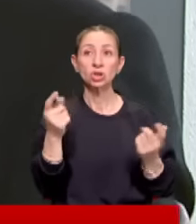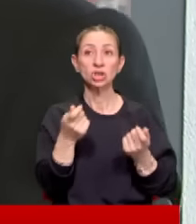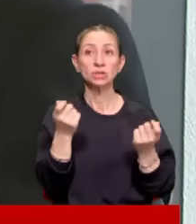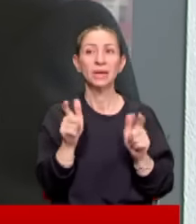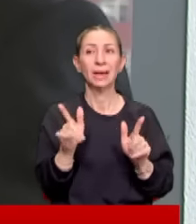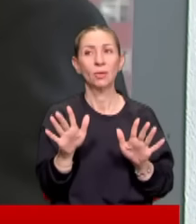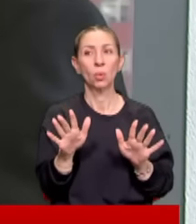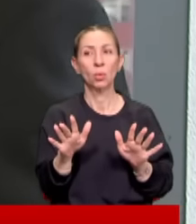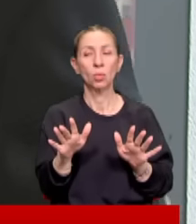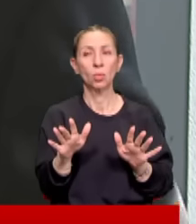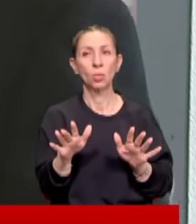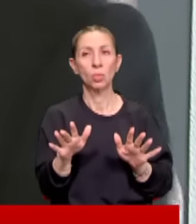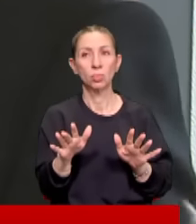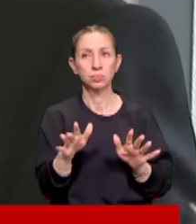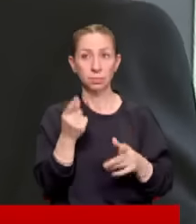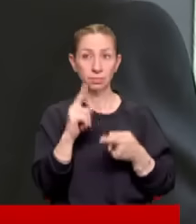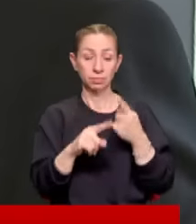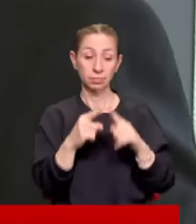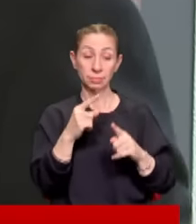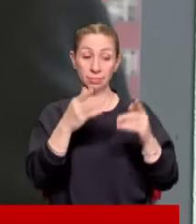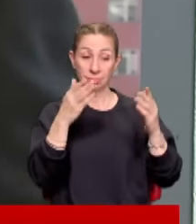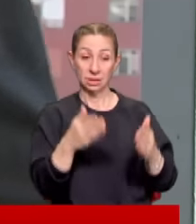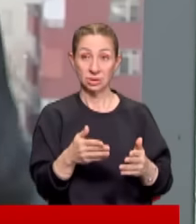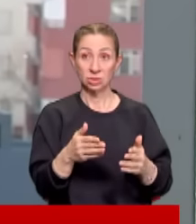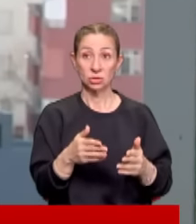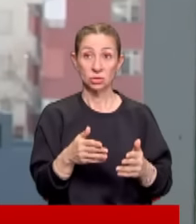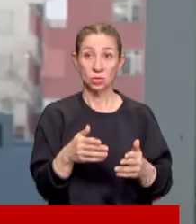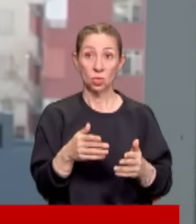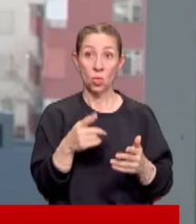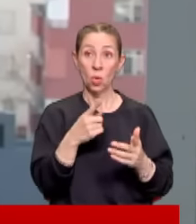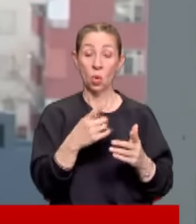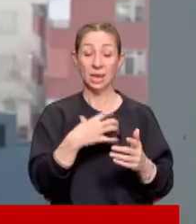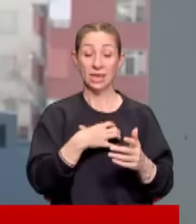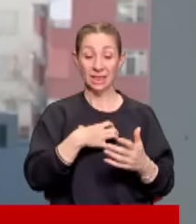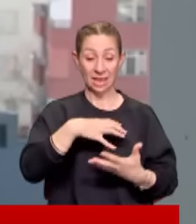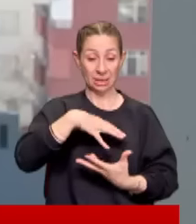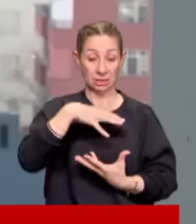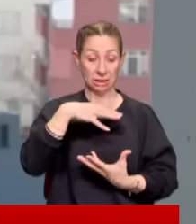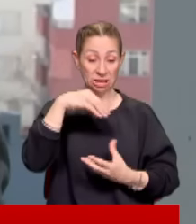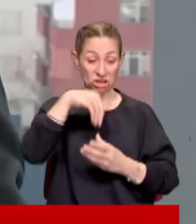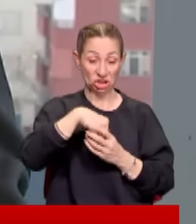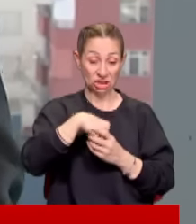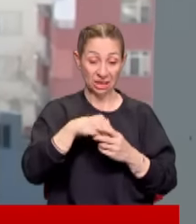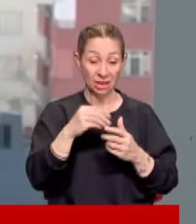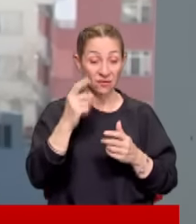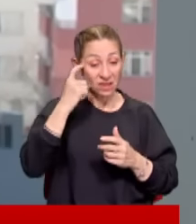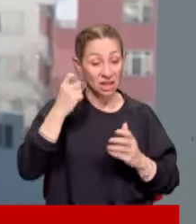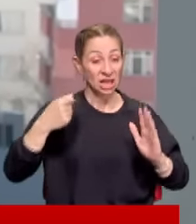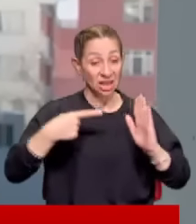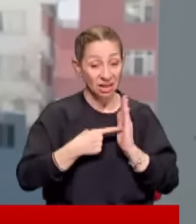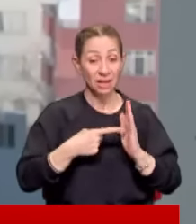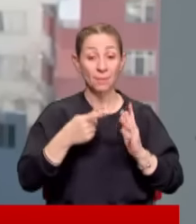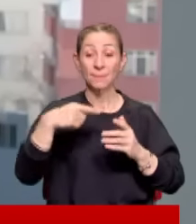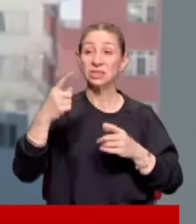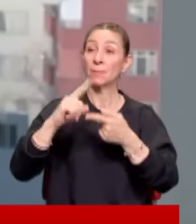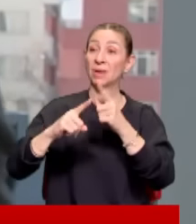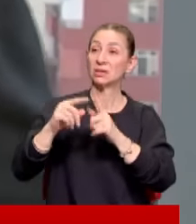çalışmaya gerek yok. Bu bir siyasi partinin o kendi karakteristiğini tamamen başka bir siyasi